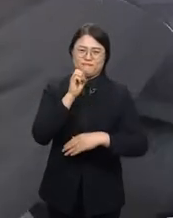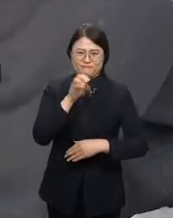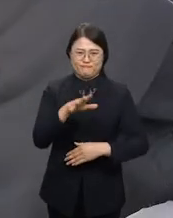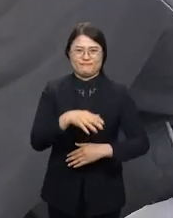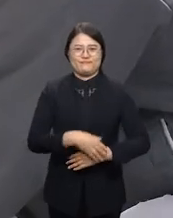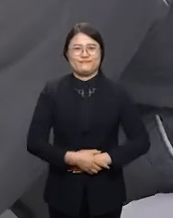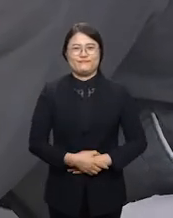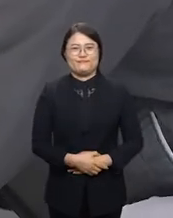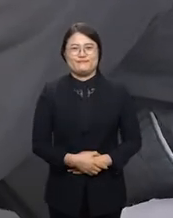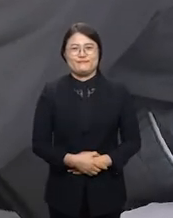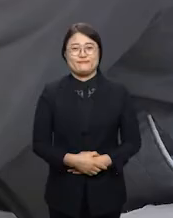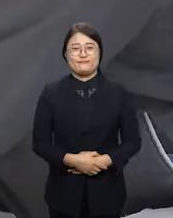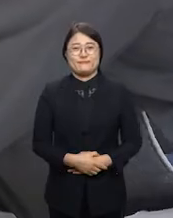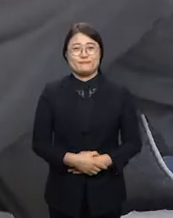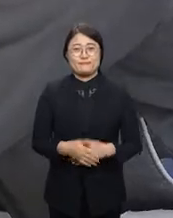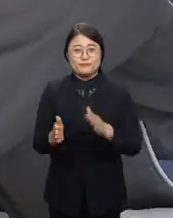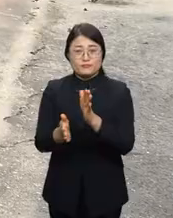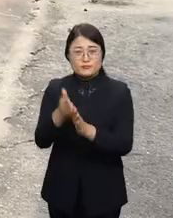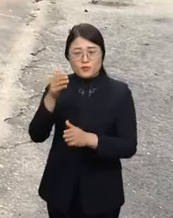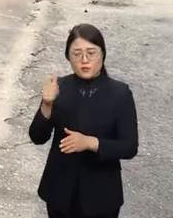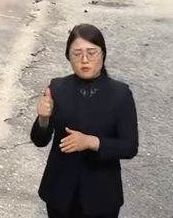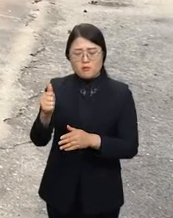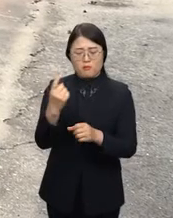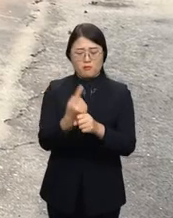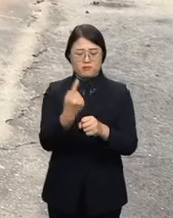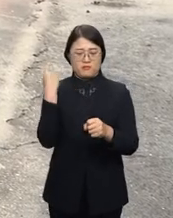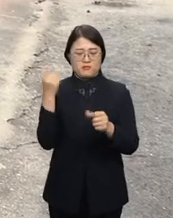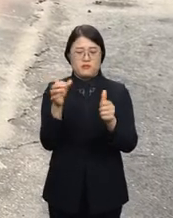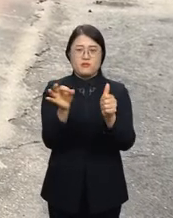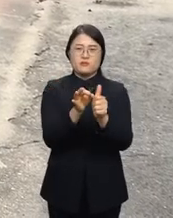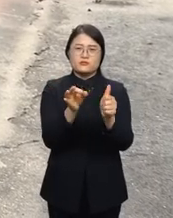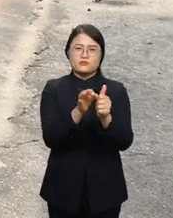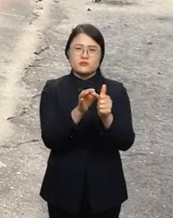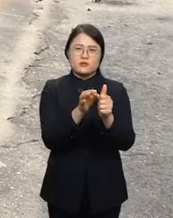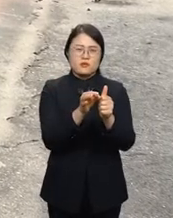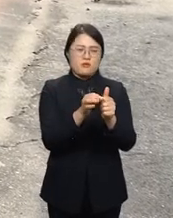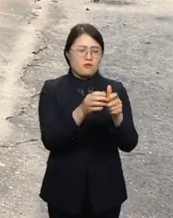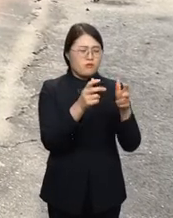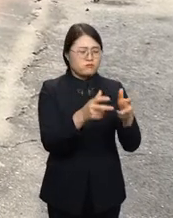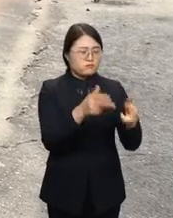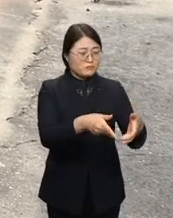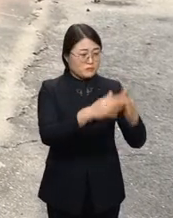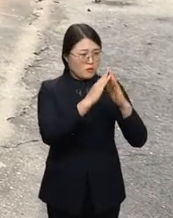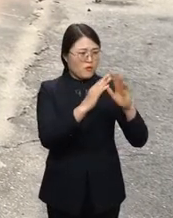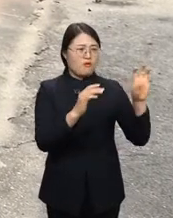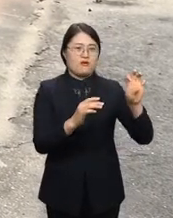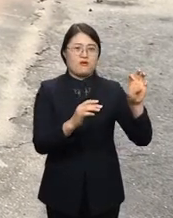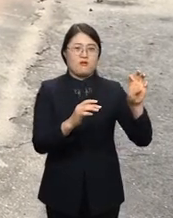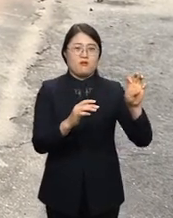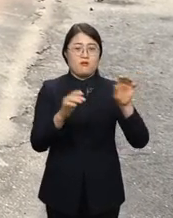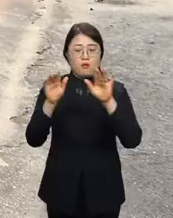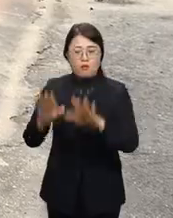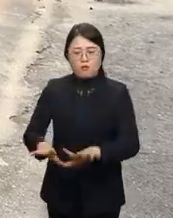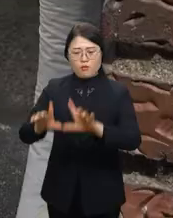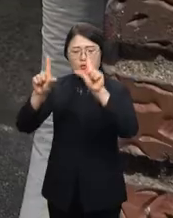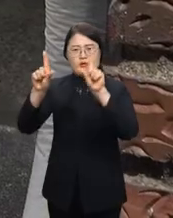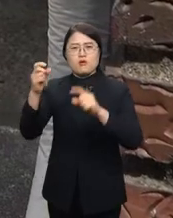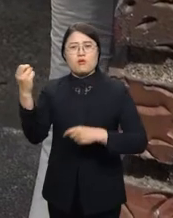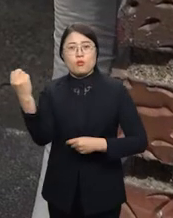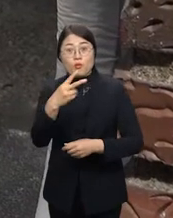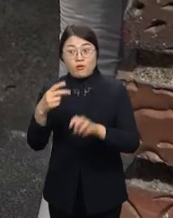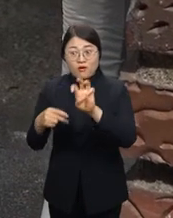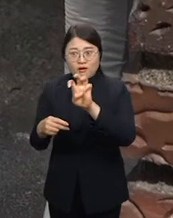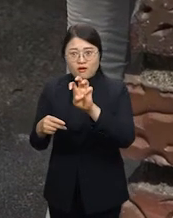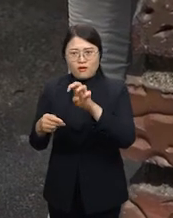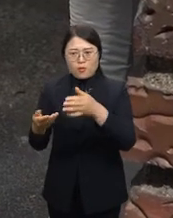전했는데요. 김상돈 시장은 작년 주거 취약 가정에 에어컨 30대 지원에 이어 올해도 에어컨